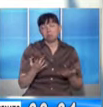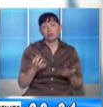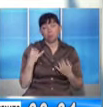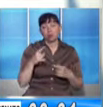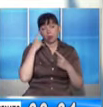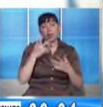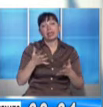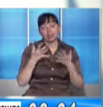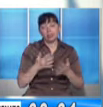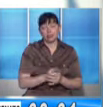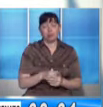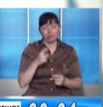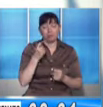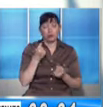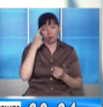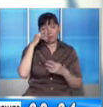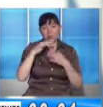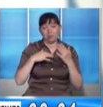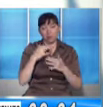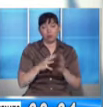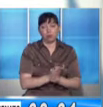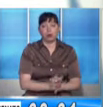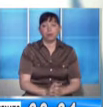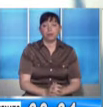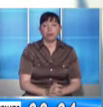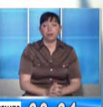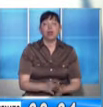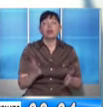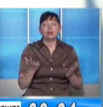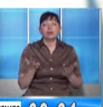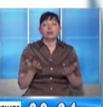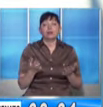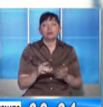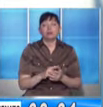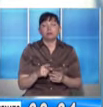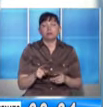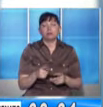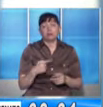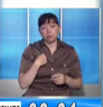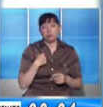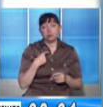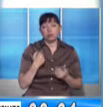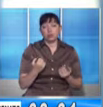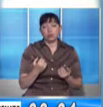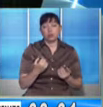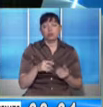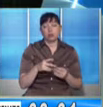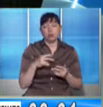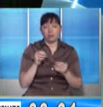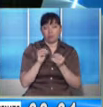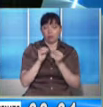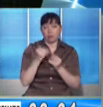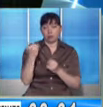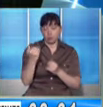neconcordanță, undeva s-a produs o confuzie. Da, la fel, cred că rămânem la